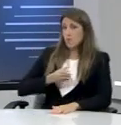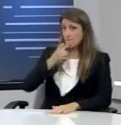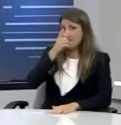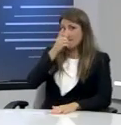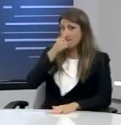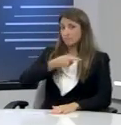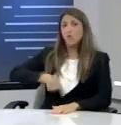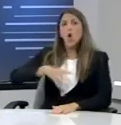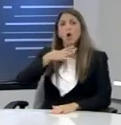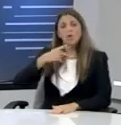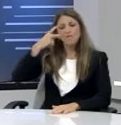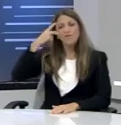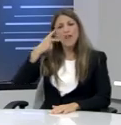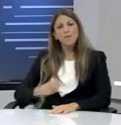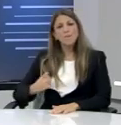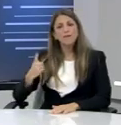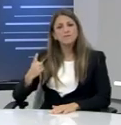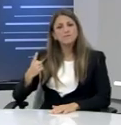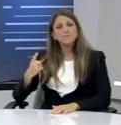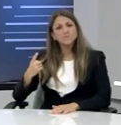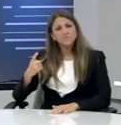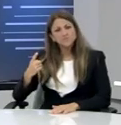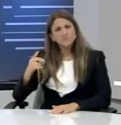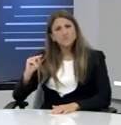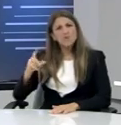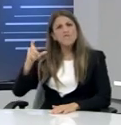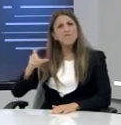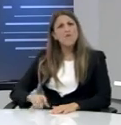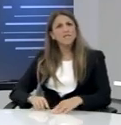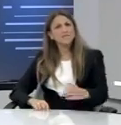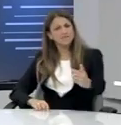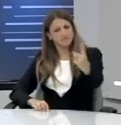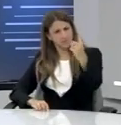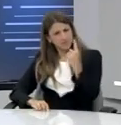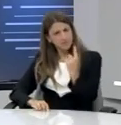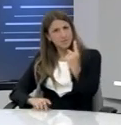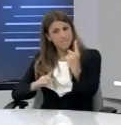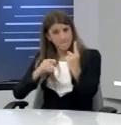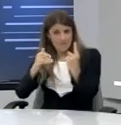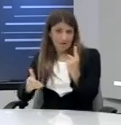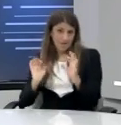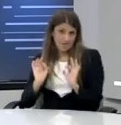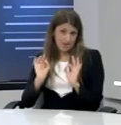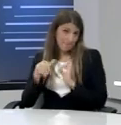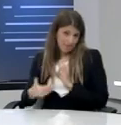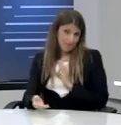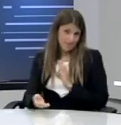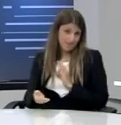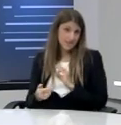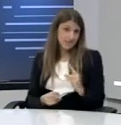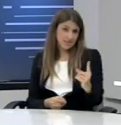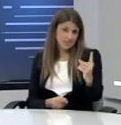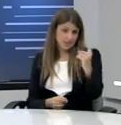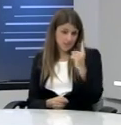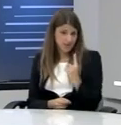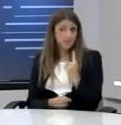κιόλας, διότι βλέπουμε έναν-έναν από βουλευτές σας να έρχονται εκ των υστέρων βεβαίως και να προσπαθούν